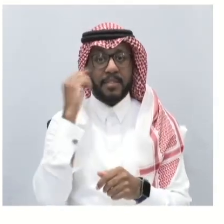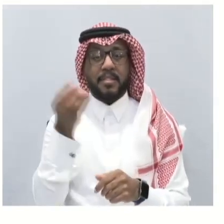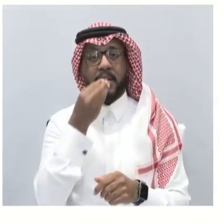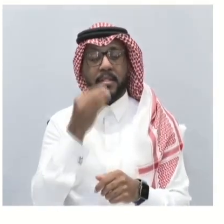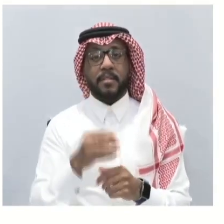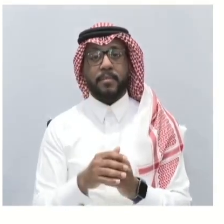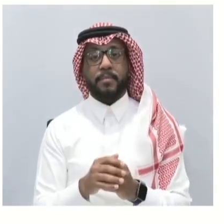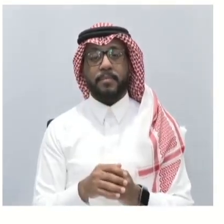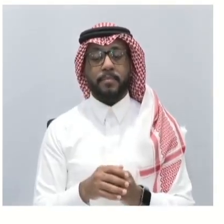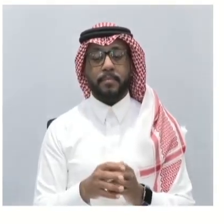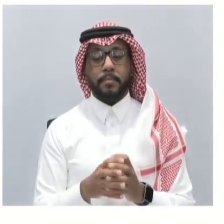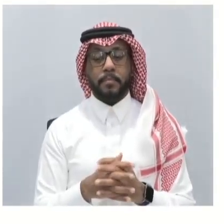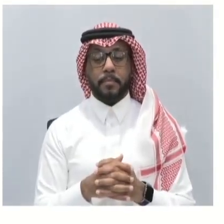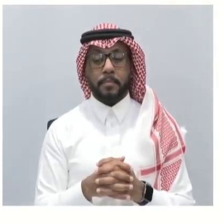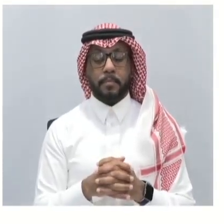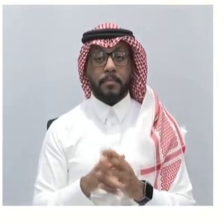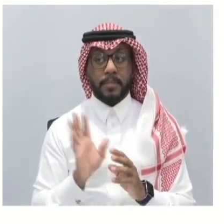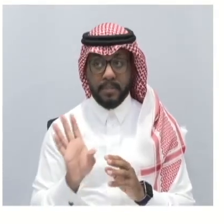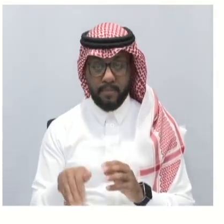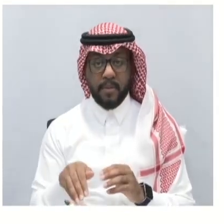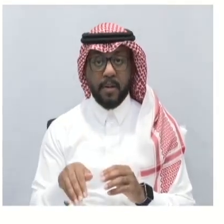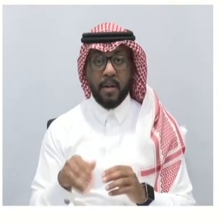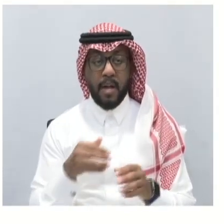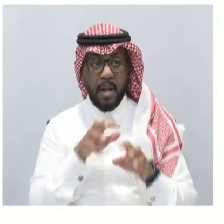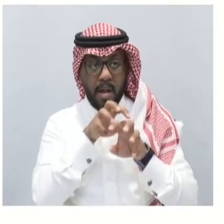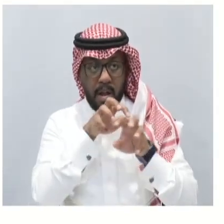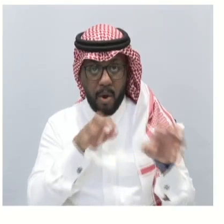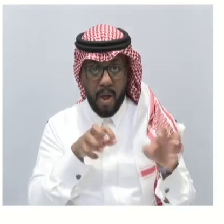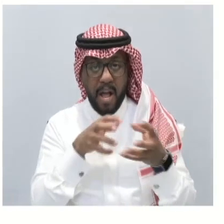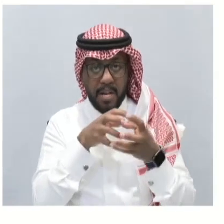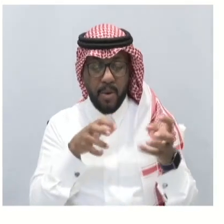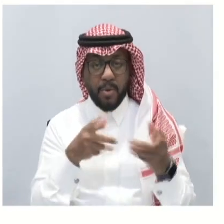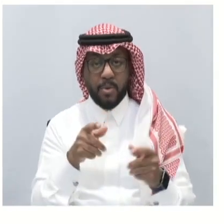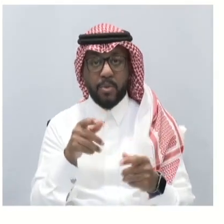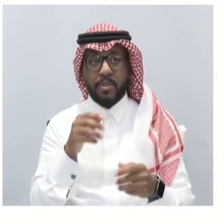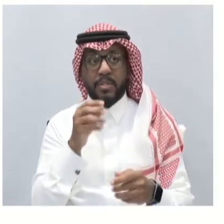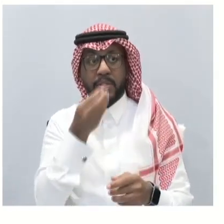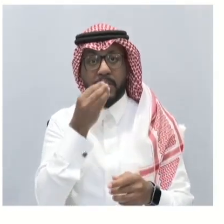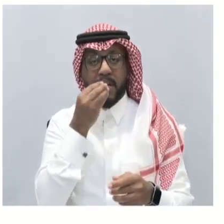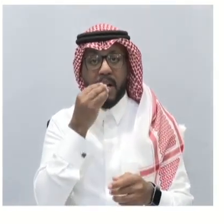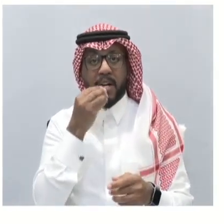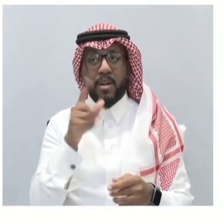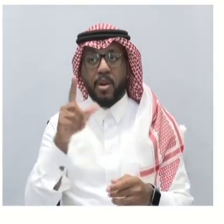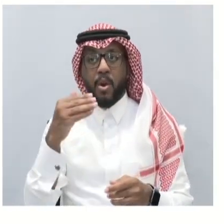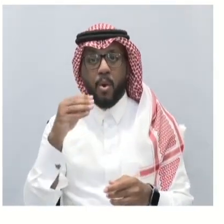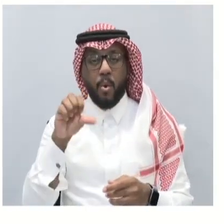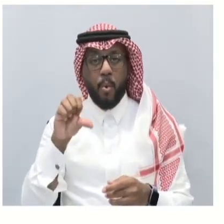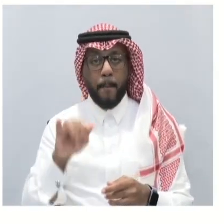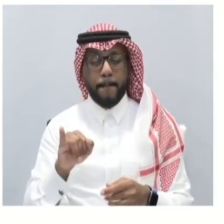في حيوانات تاكل لحوم وفي حيوانات تاكل اعشاب